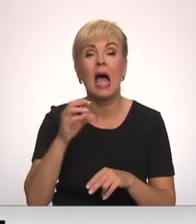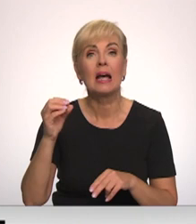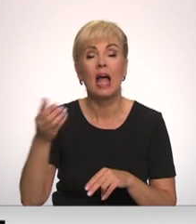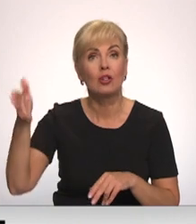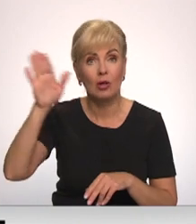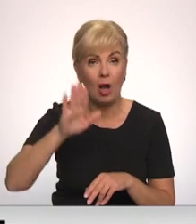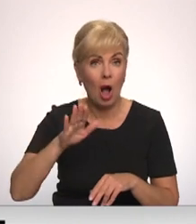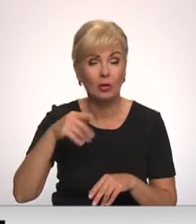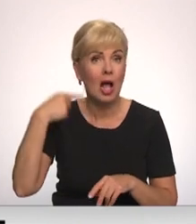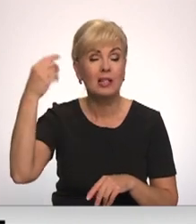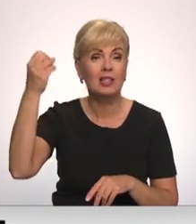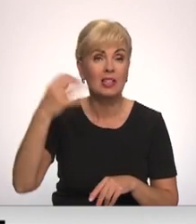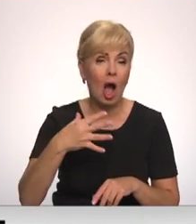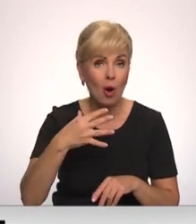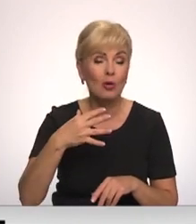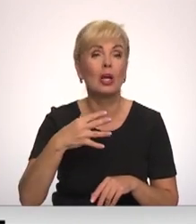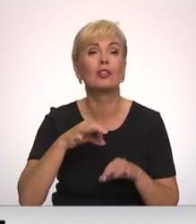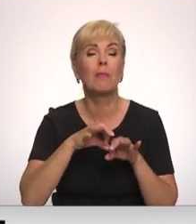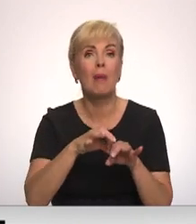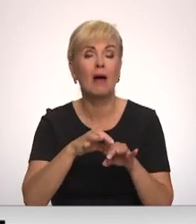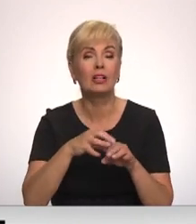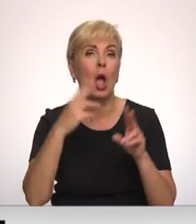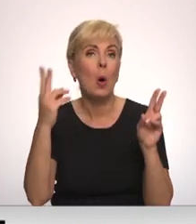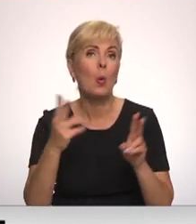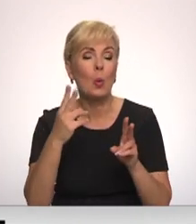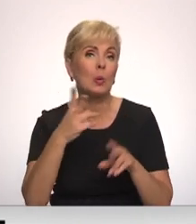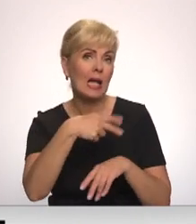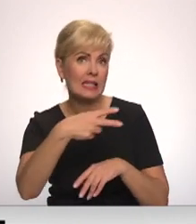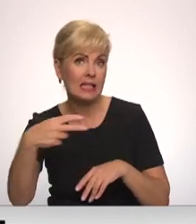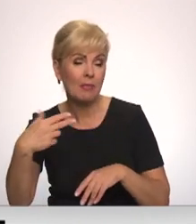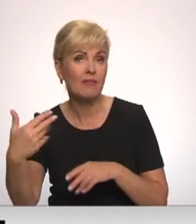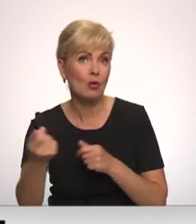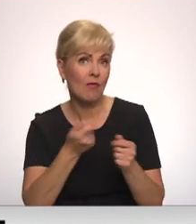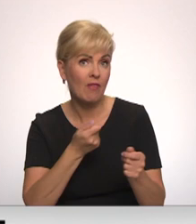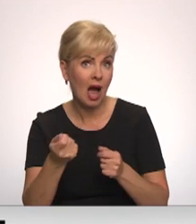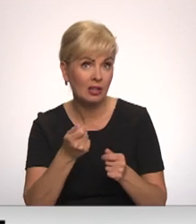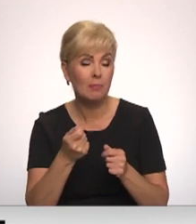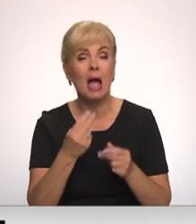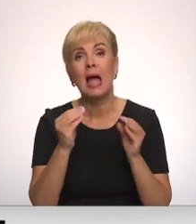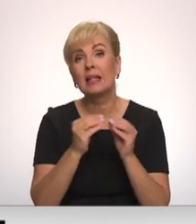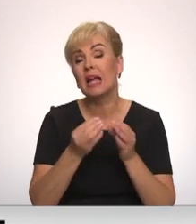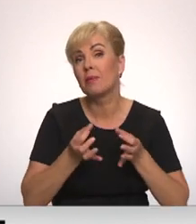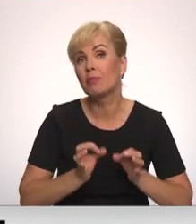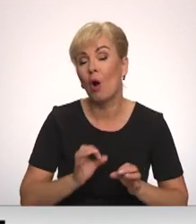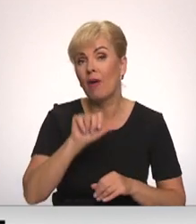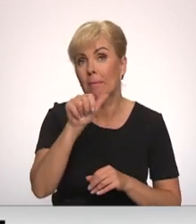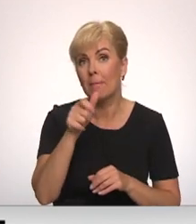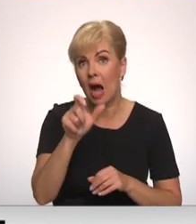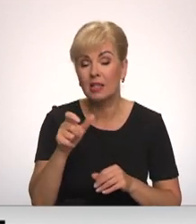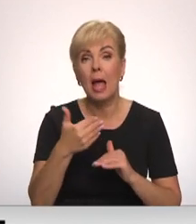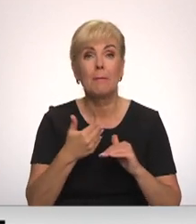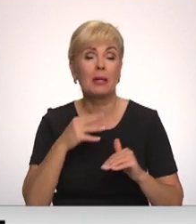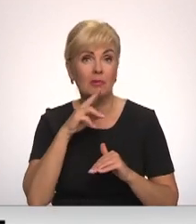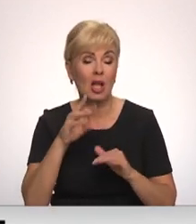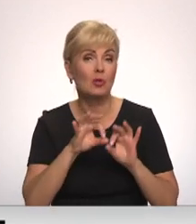nakts aizvadīta uguns skulptūra zīmē. Telnieka Kārļa Īles vadībā 10 profesionāli mākslinieki jau nedēļu pirms pasākuma